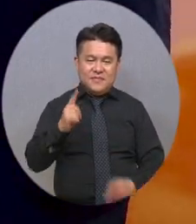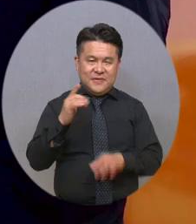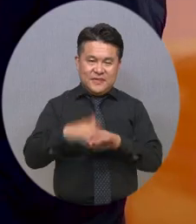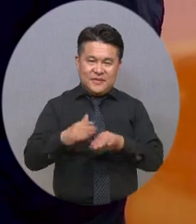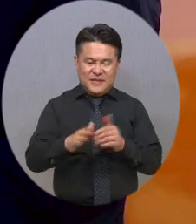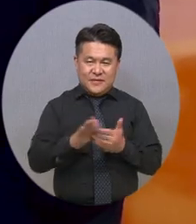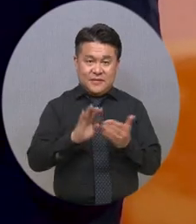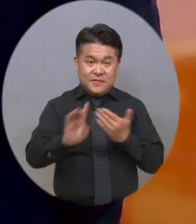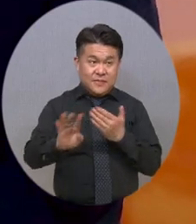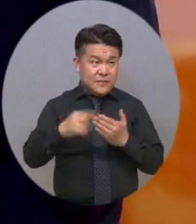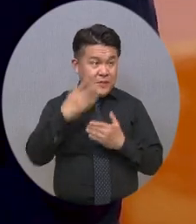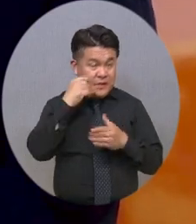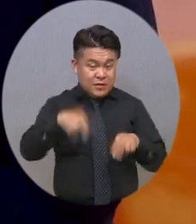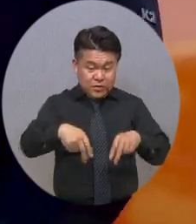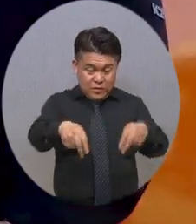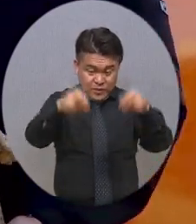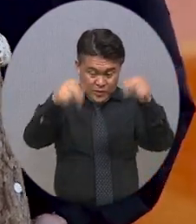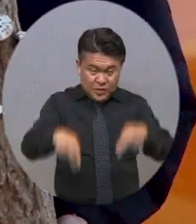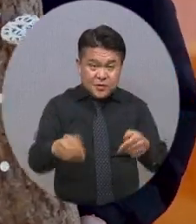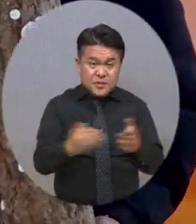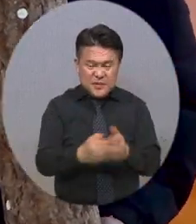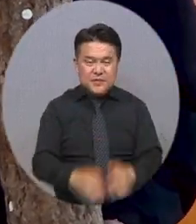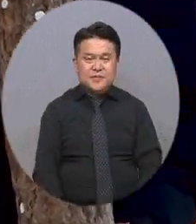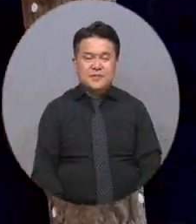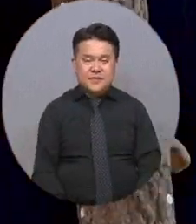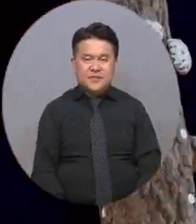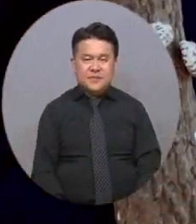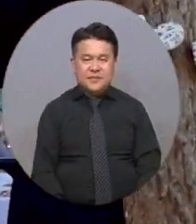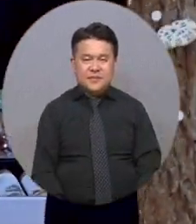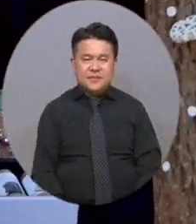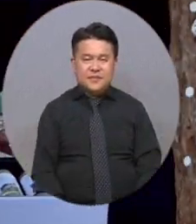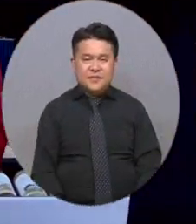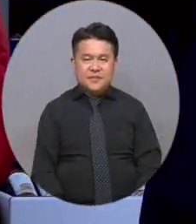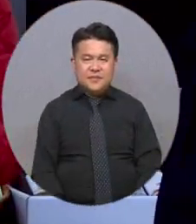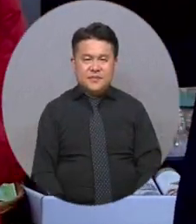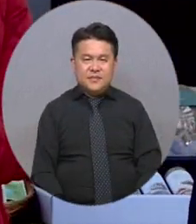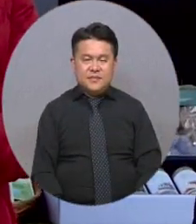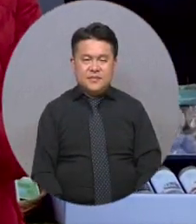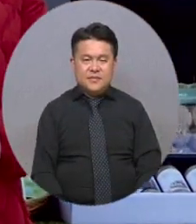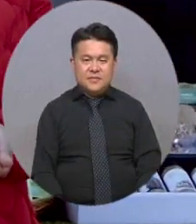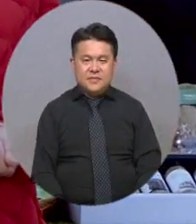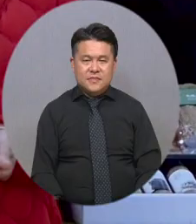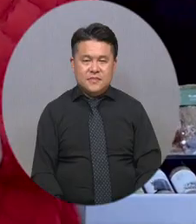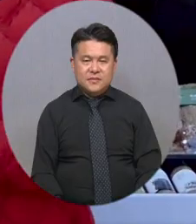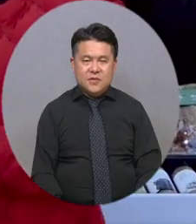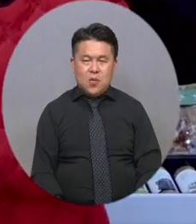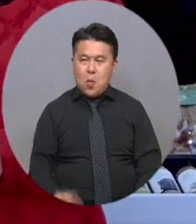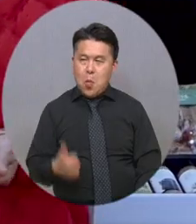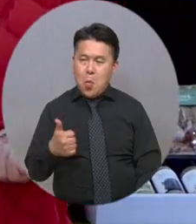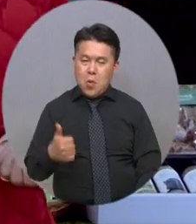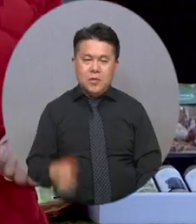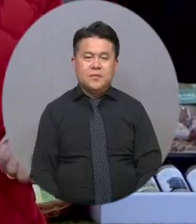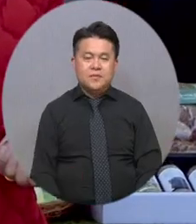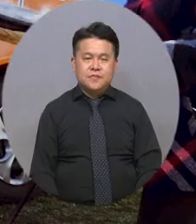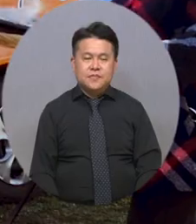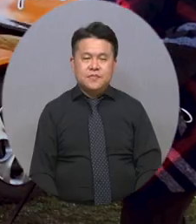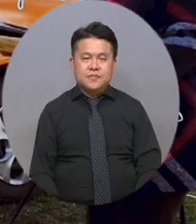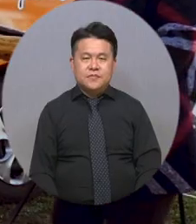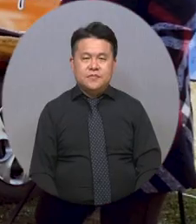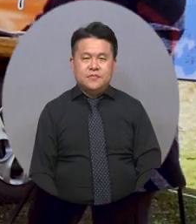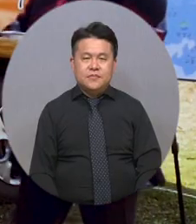썰어서. 우와. 그다음에 튀겼어요. 요거 찍어. 깜짝 놀랐네. 어, 이거 또 뭐야? 이거 또 뭐야? 야, 이거.